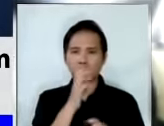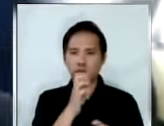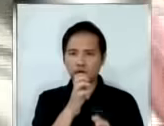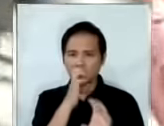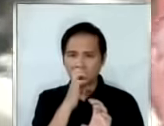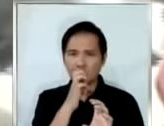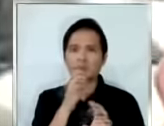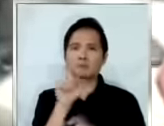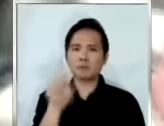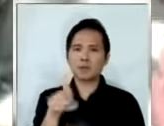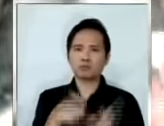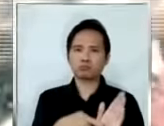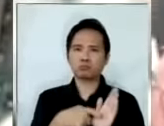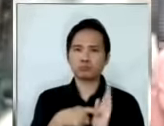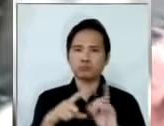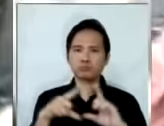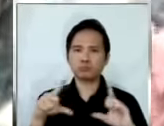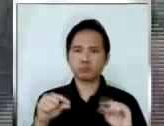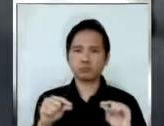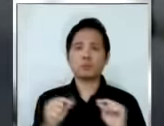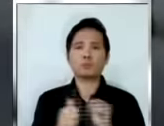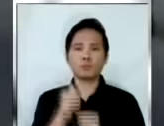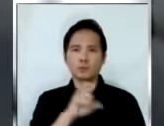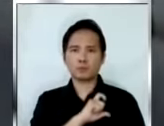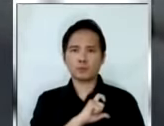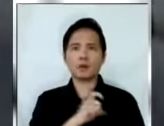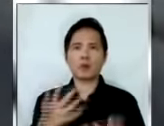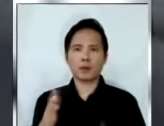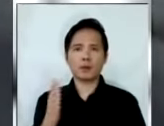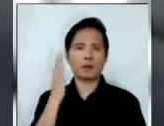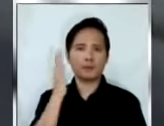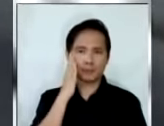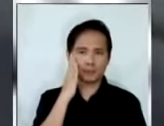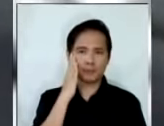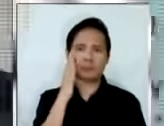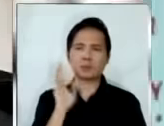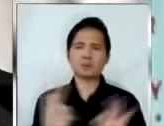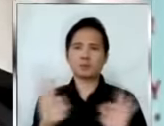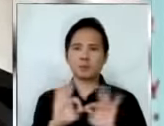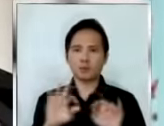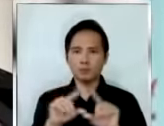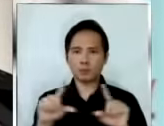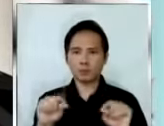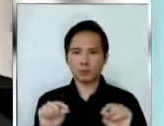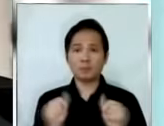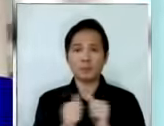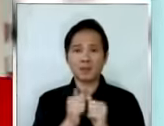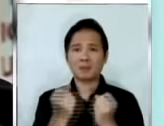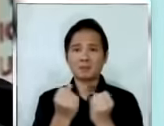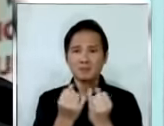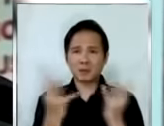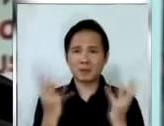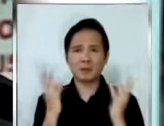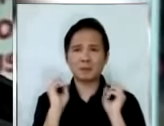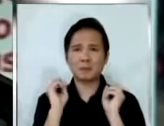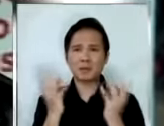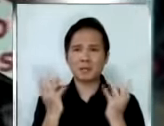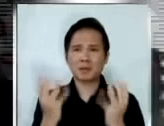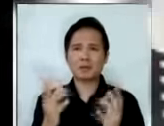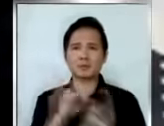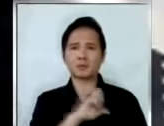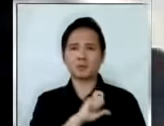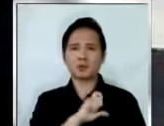already. Kaya kahit GCQ, marami pa rin ang nakakalat na mga polis. Kinikailangan kasi talaga namin lang yung social distancing at